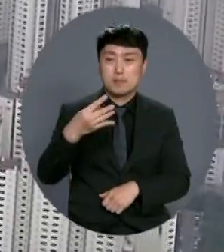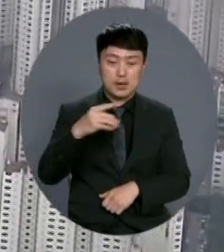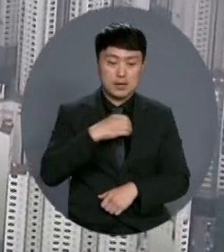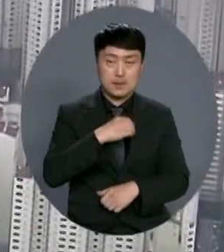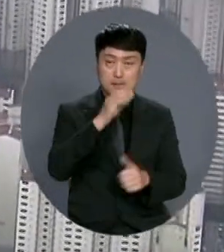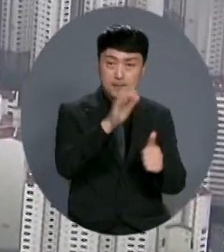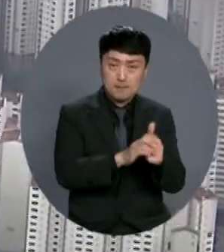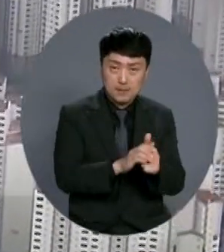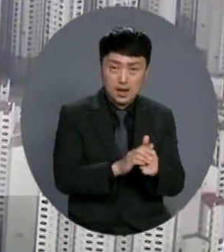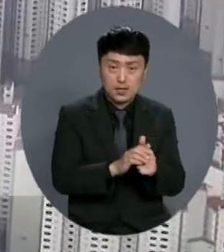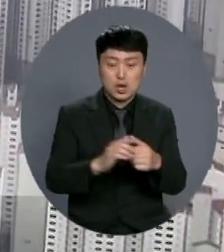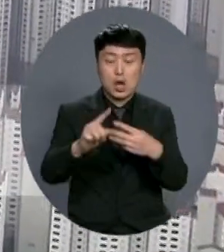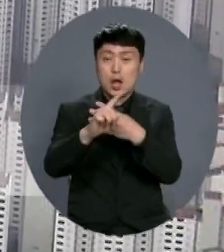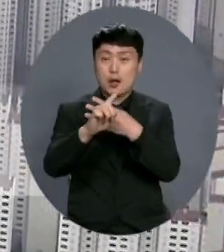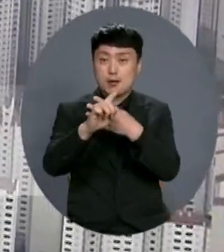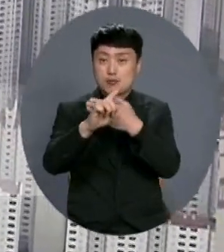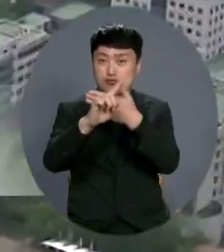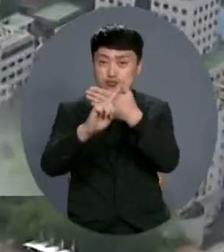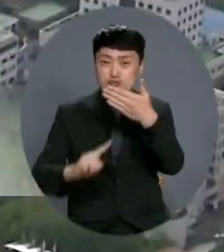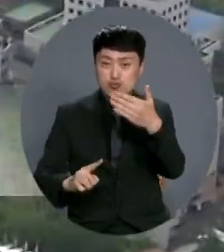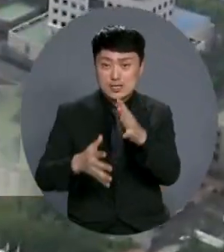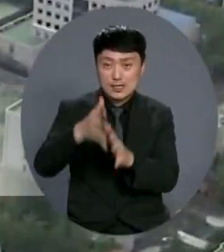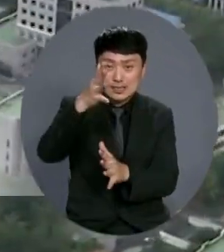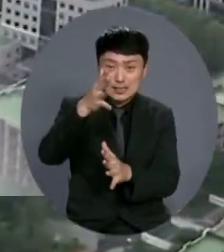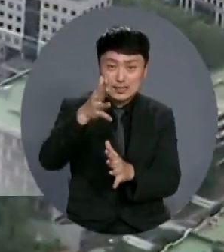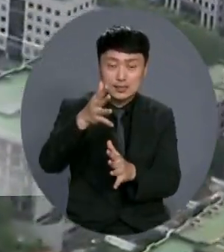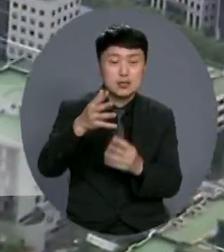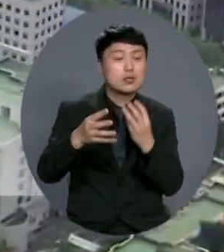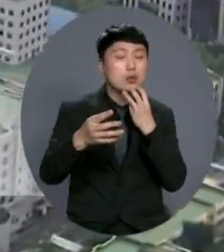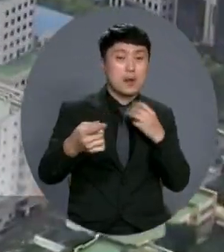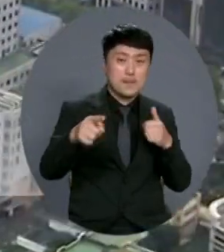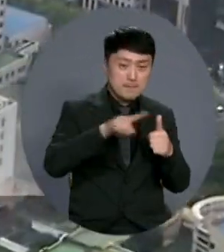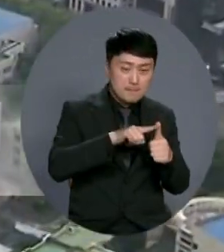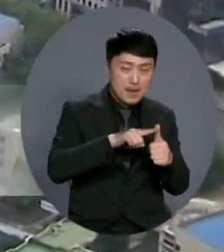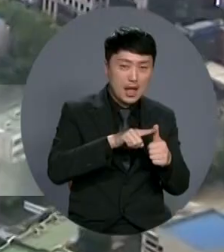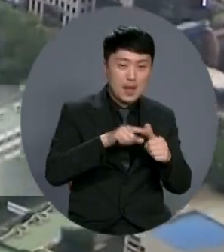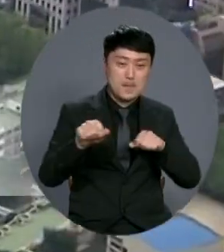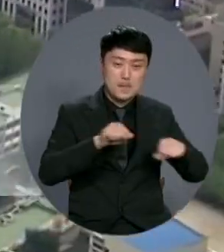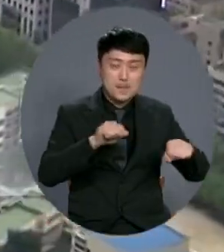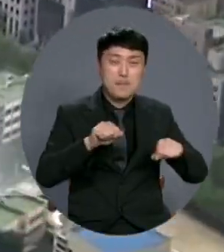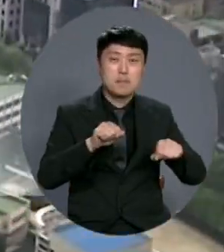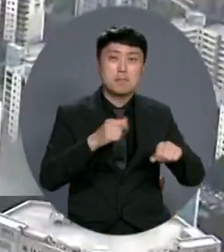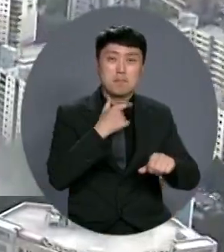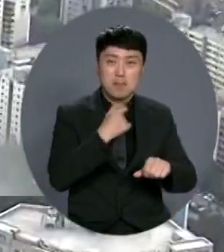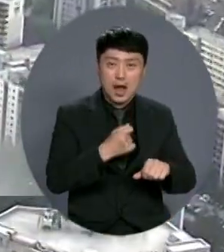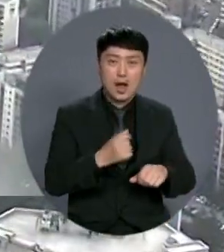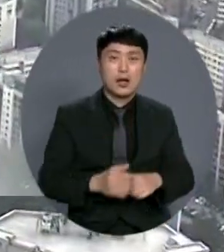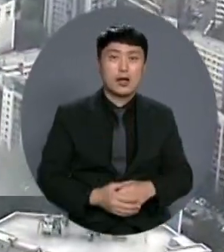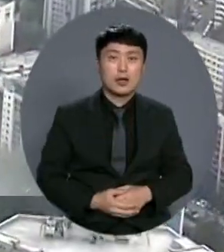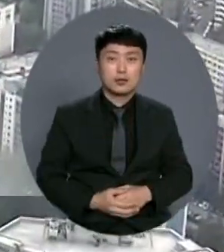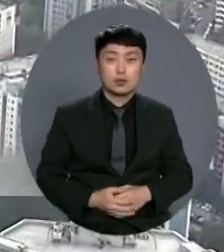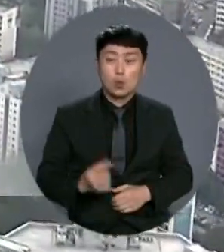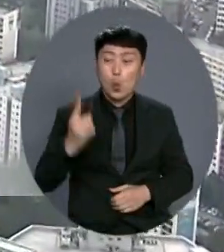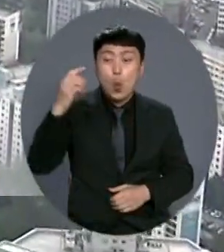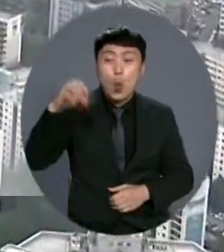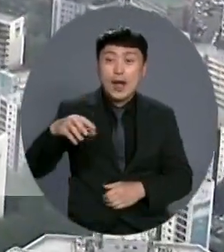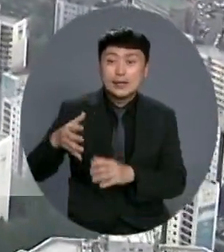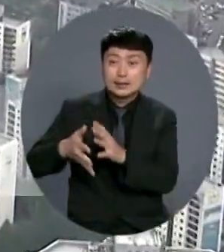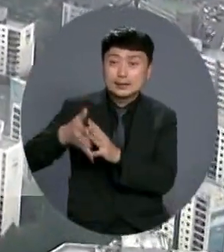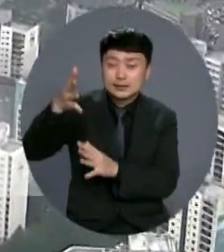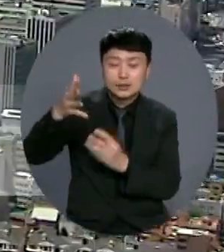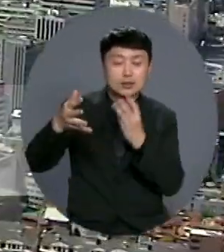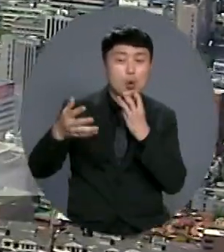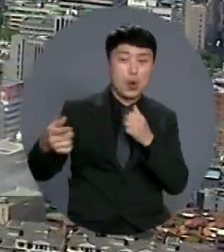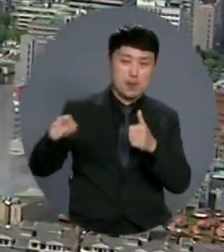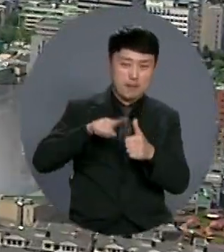임명 씨도 시장이 직접 나서서 서울로 편입을 추진하겠다고 밝혔습니다 여기에 고양시도 서울 편입